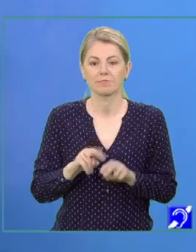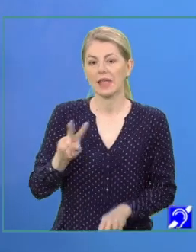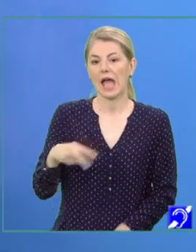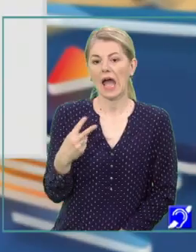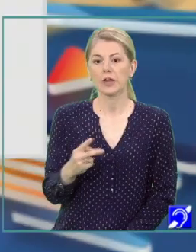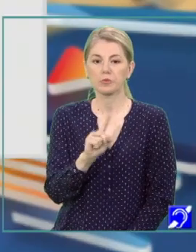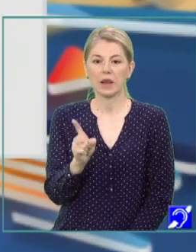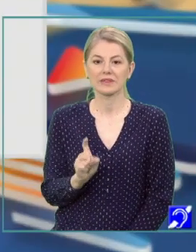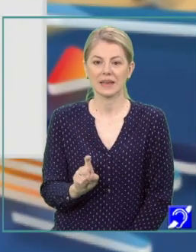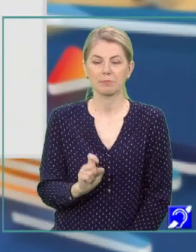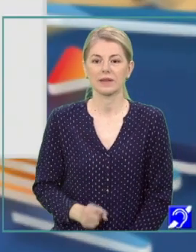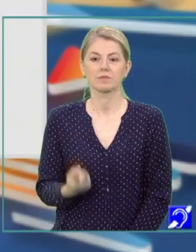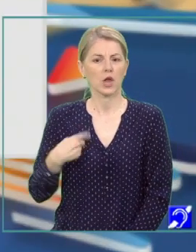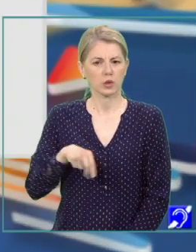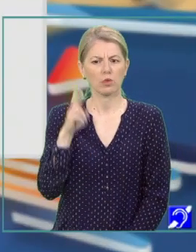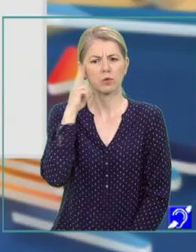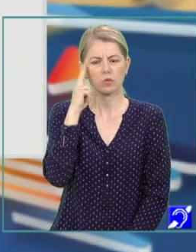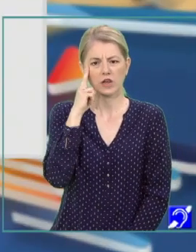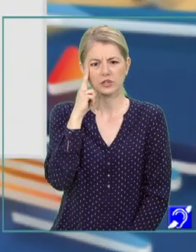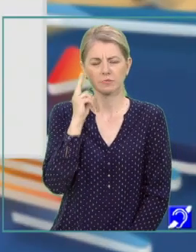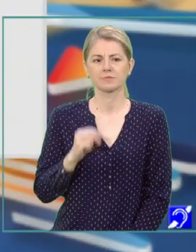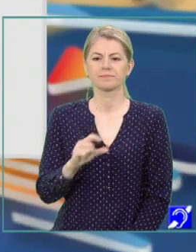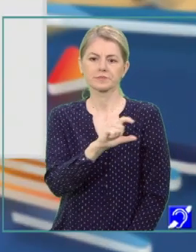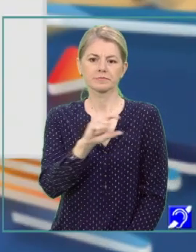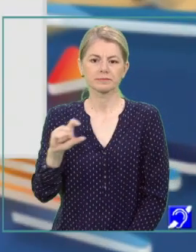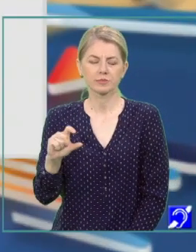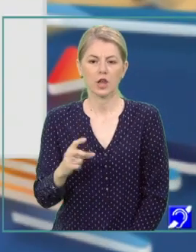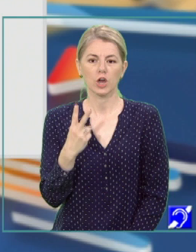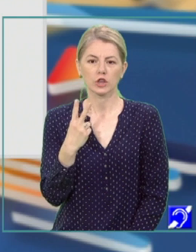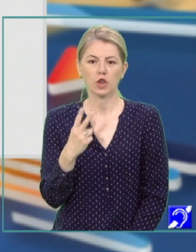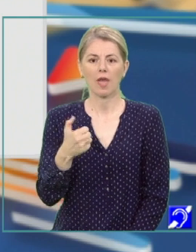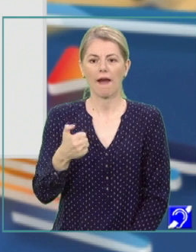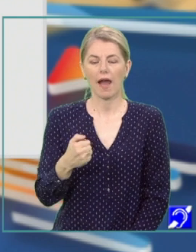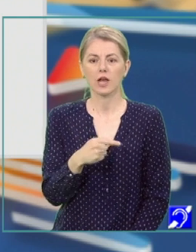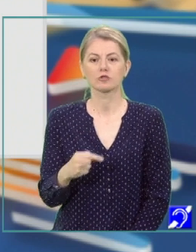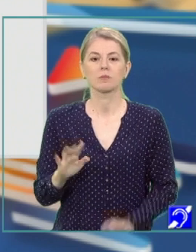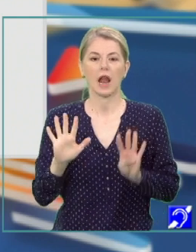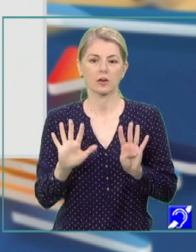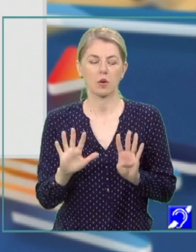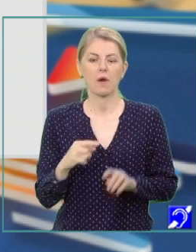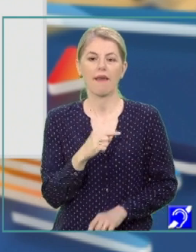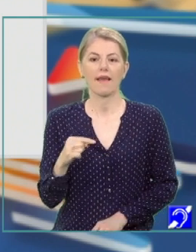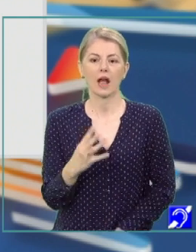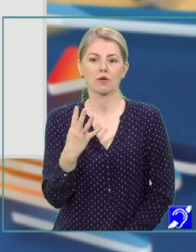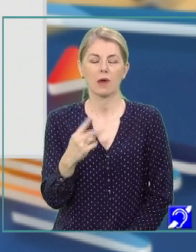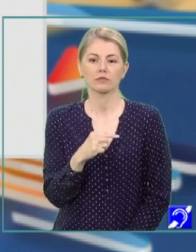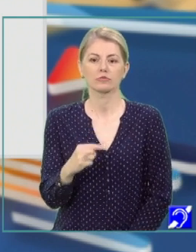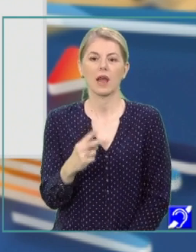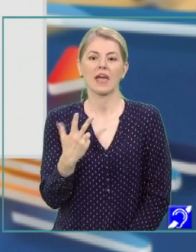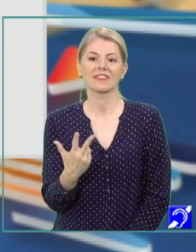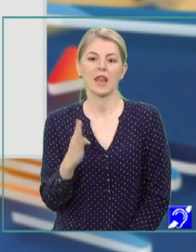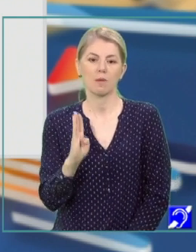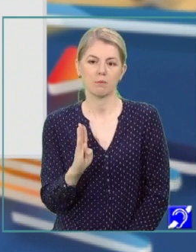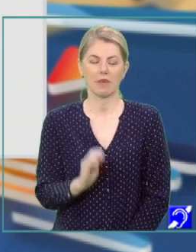întrebare. Noi cunoaștem următoarea relație. 2A supra 9 egal cu 4 supra